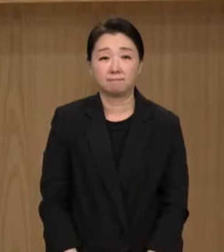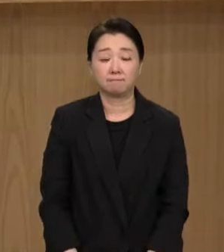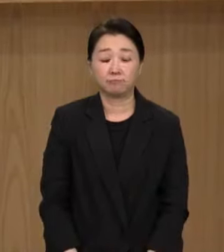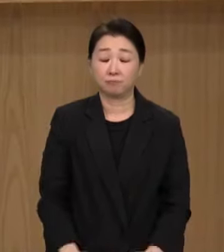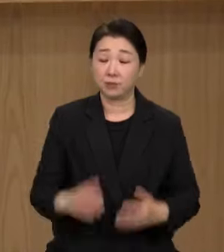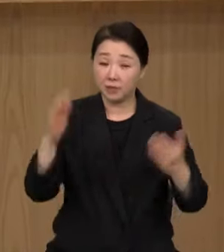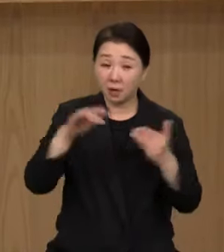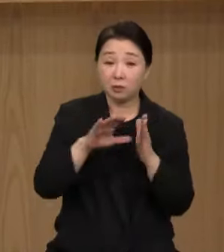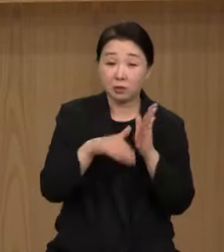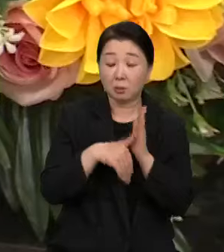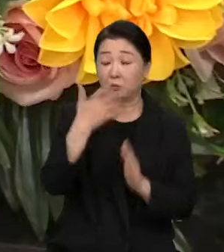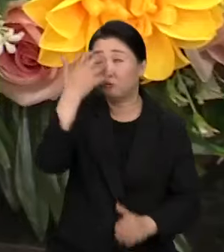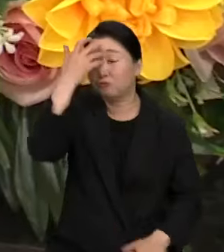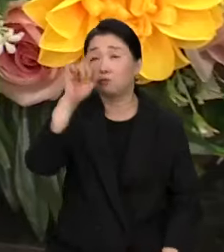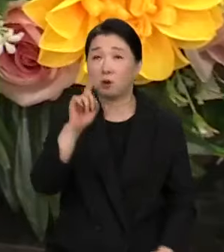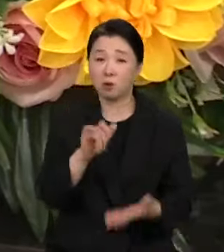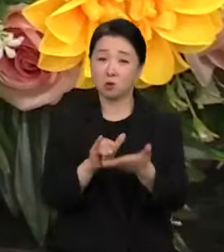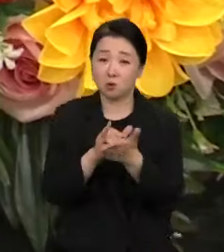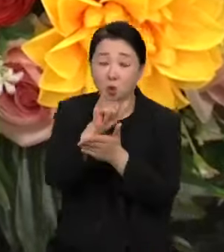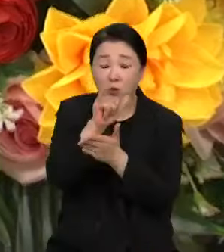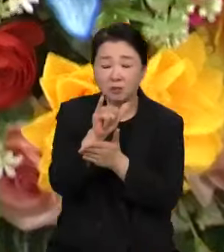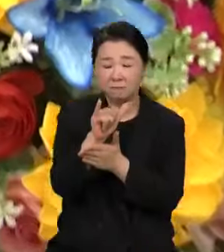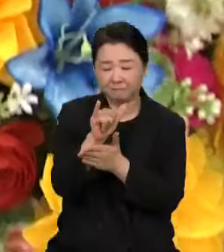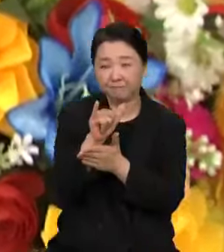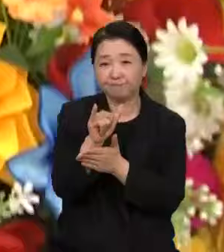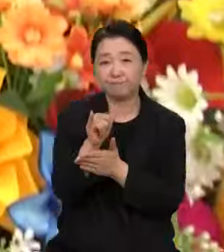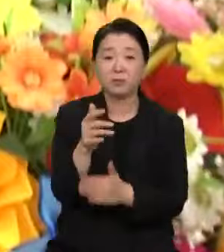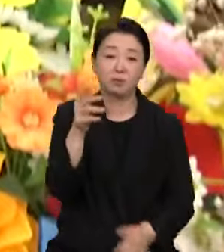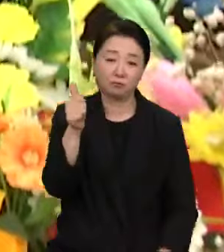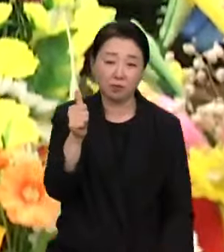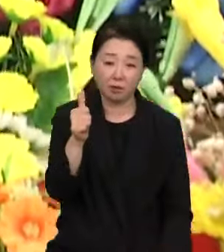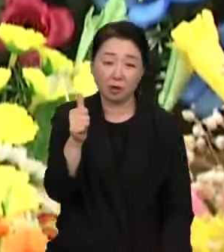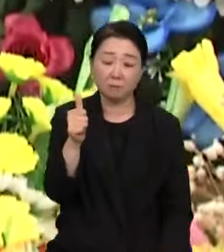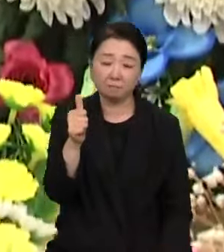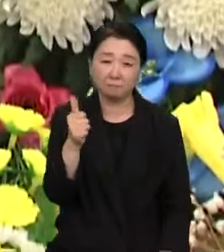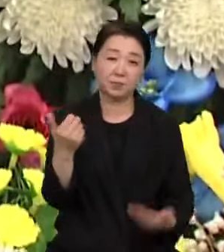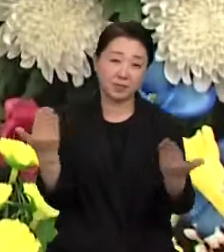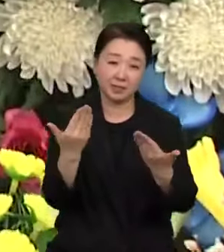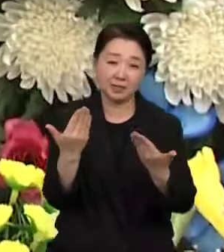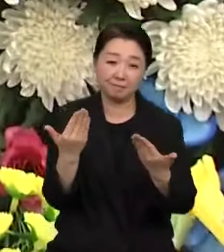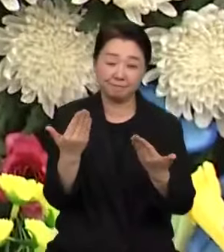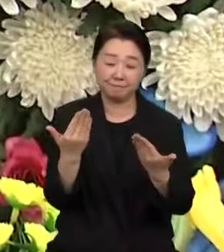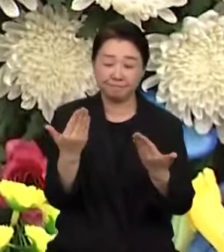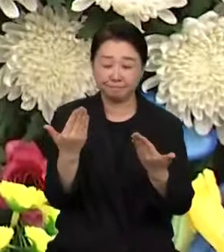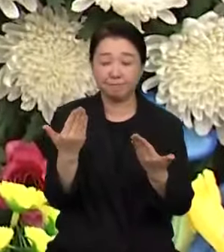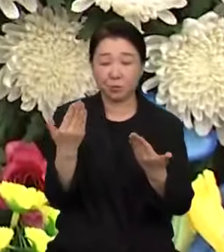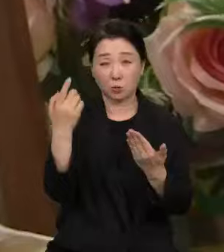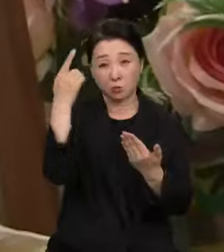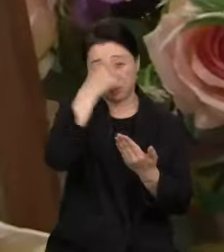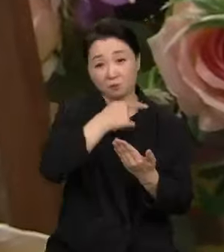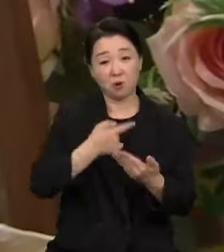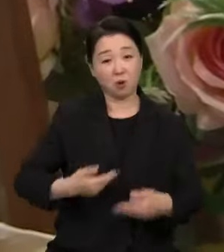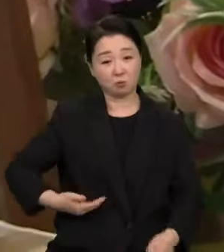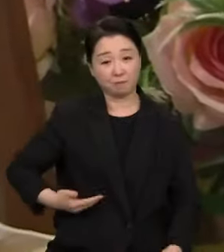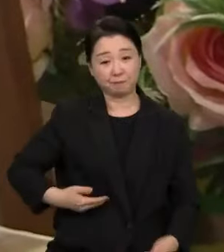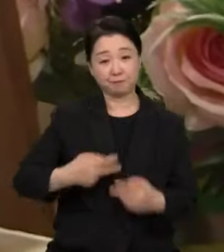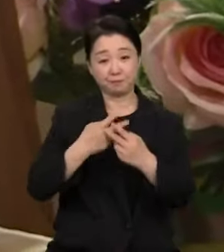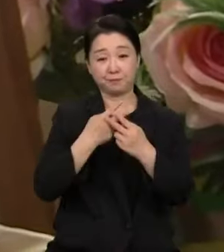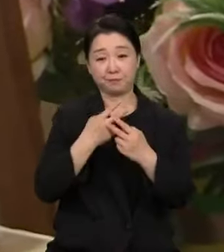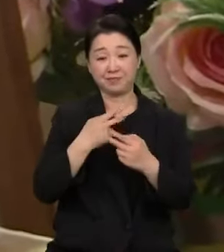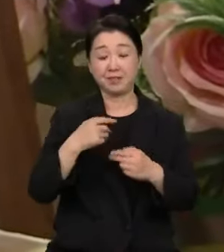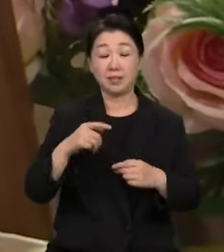학창 시절부터 꿈꿔온 공군 부사관에 임관하며 다부진 표정으로 찍은 증명사진은 흰